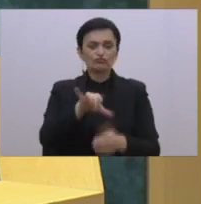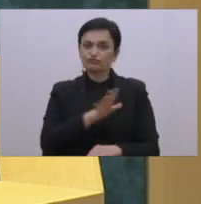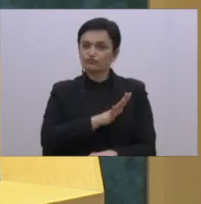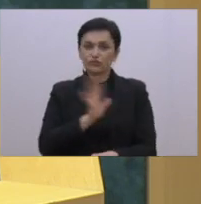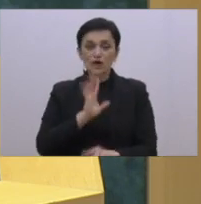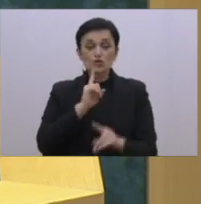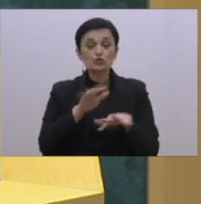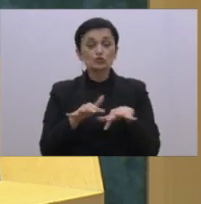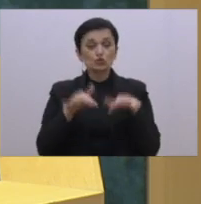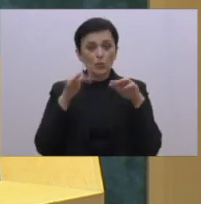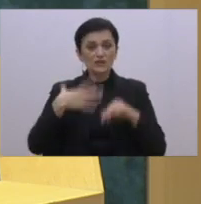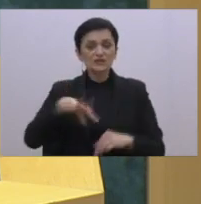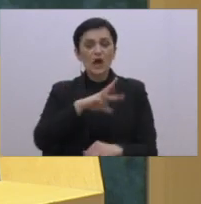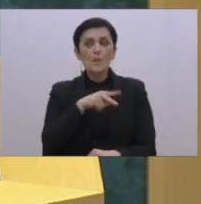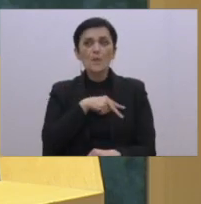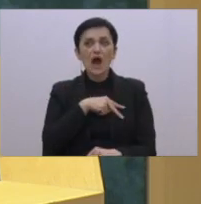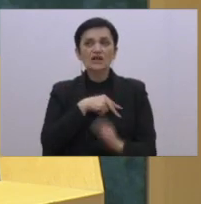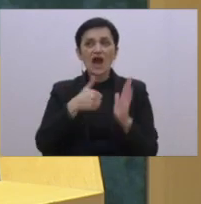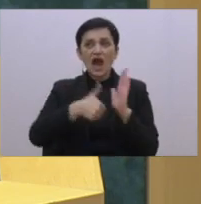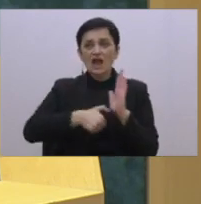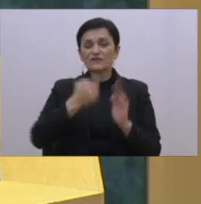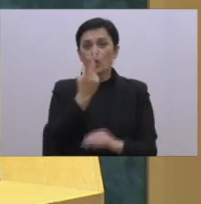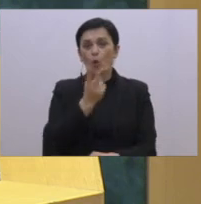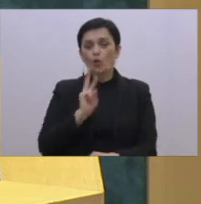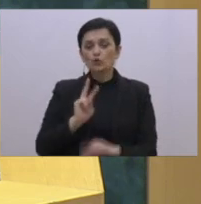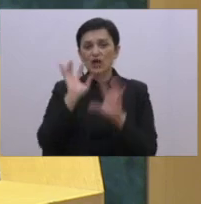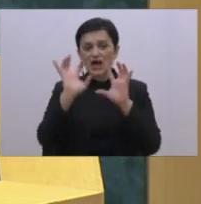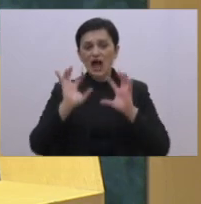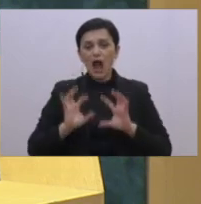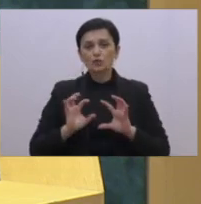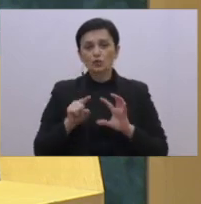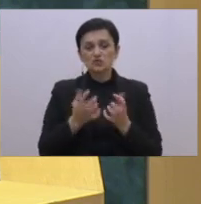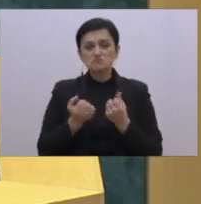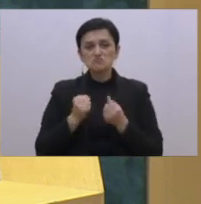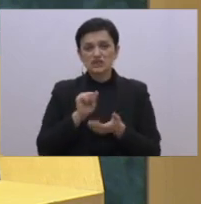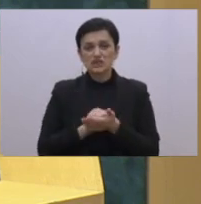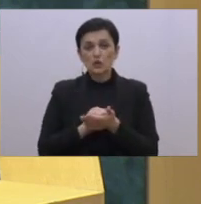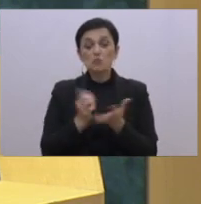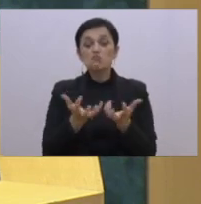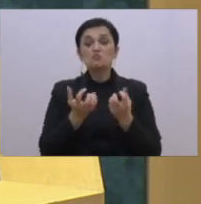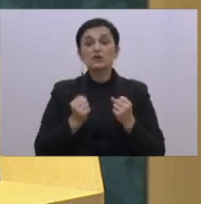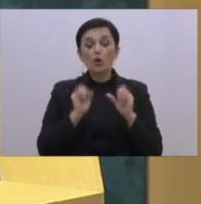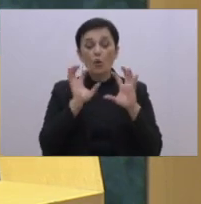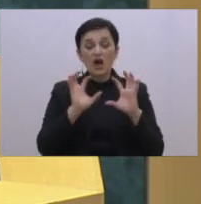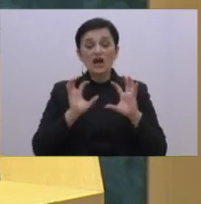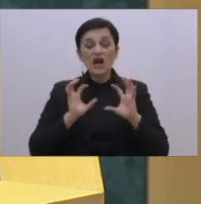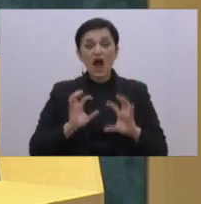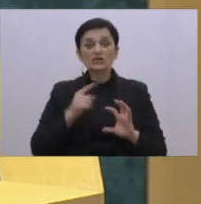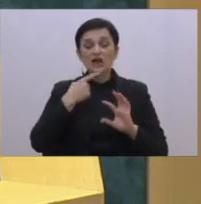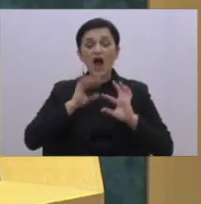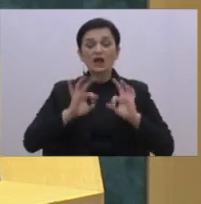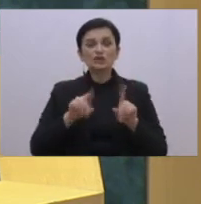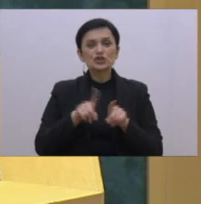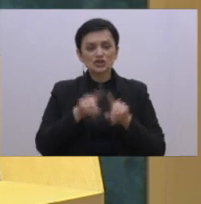პლენარულ სხდომებზე საქართველოს პარლამენტმა 622 კანონი მიიღო. მიღებული კანონებიდან აღსანიშნავია